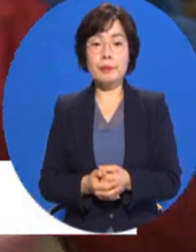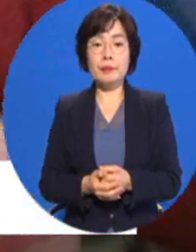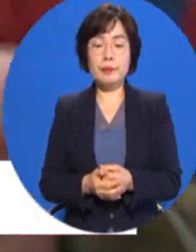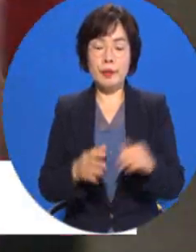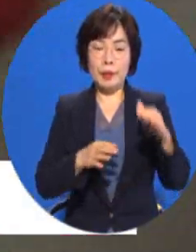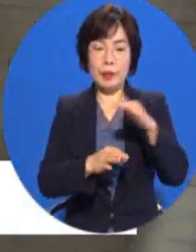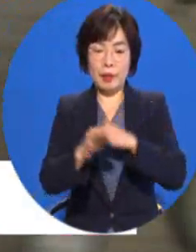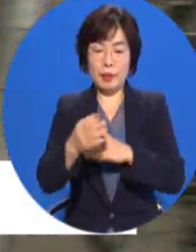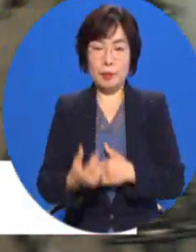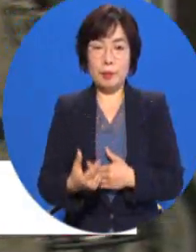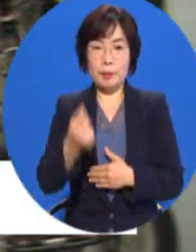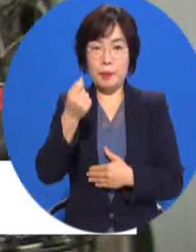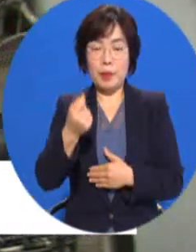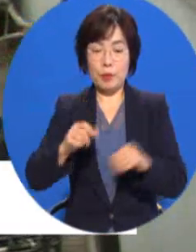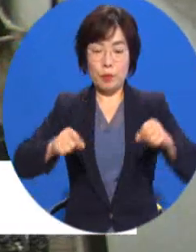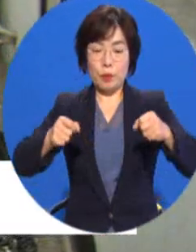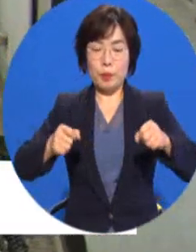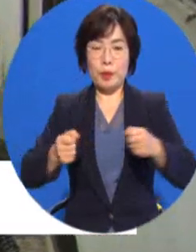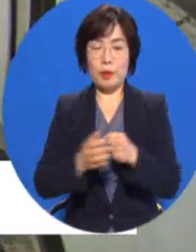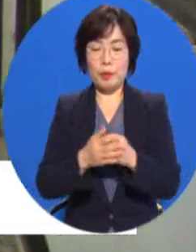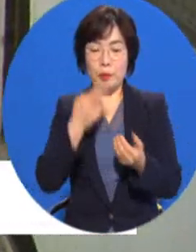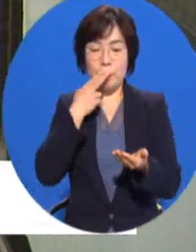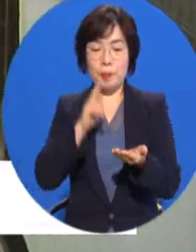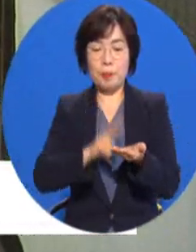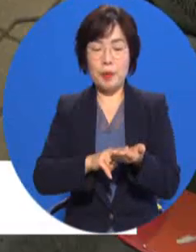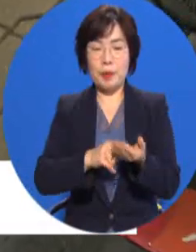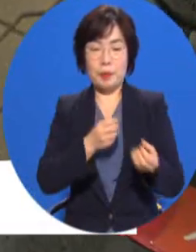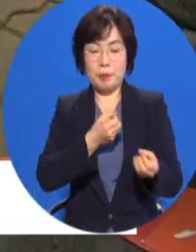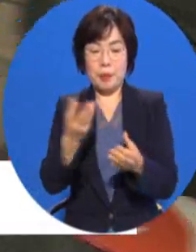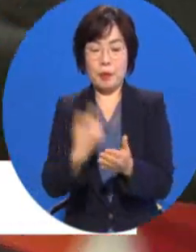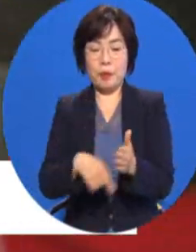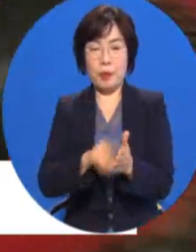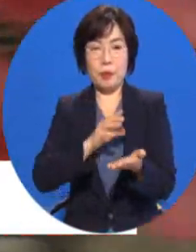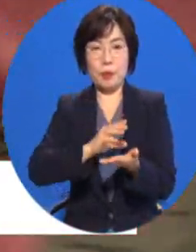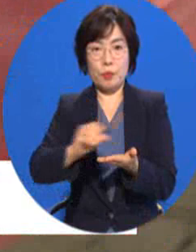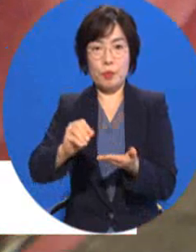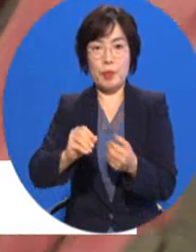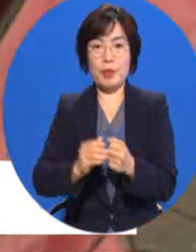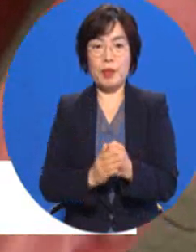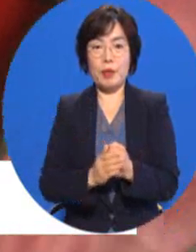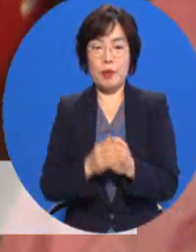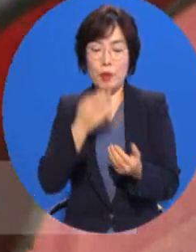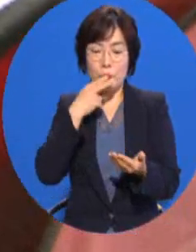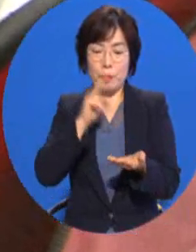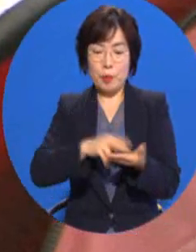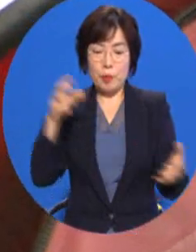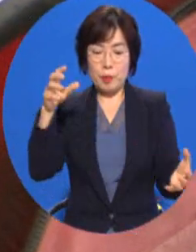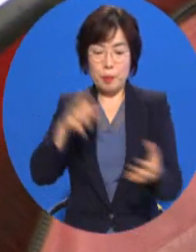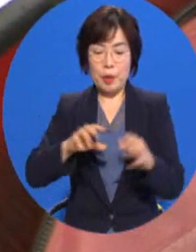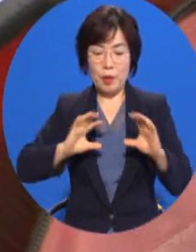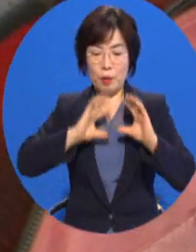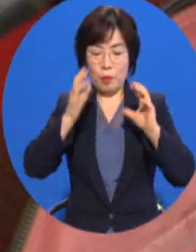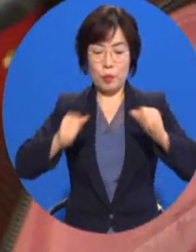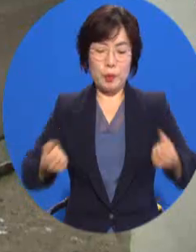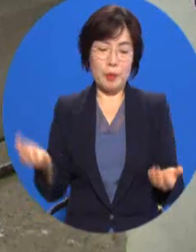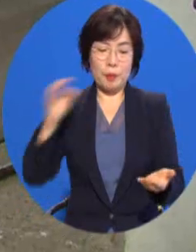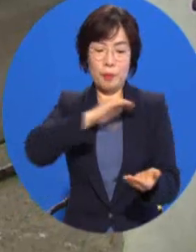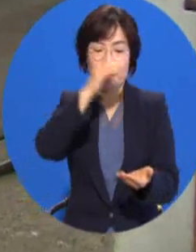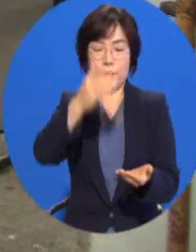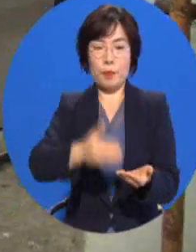이른 아침 집배원들이 오토바이를 타고 우체국을 나섭니다. 새벽에 미리 분류한 우편물들이 오토바이에 가득 실려